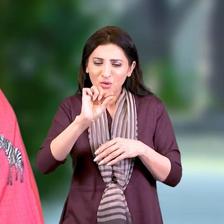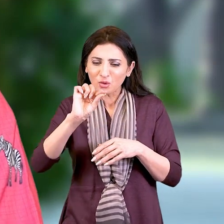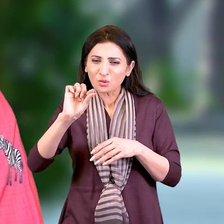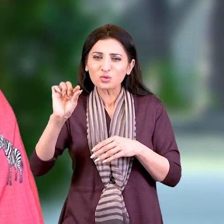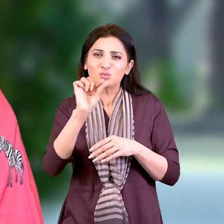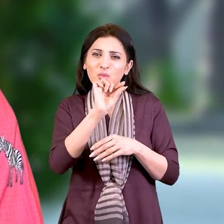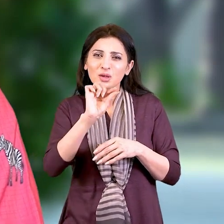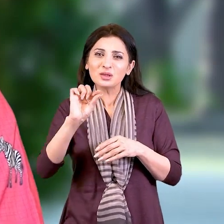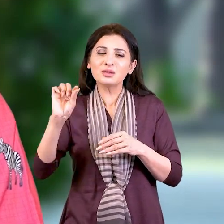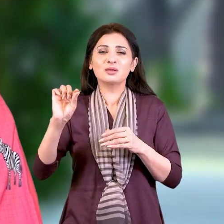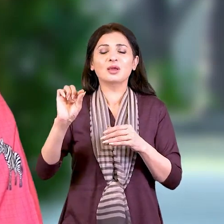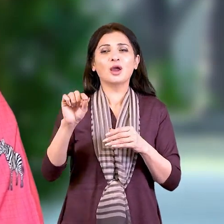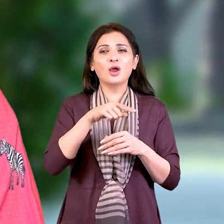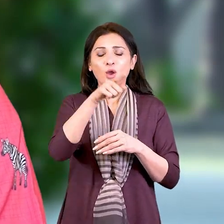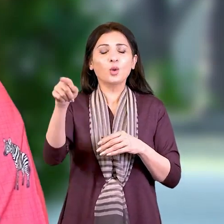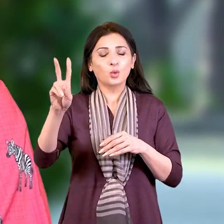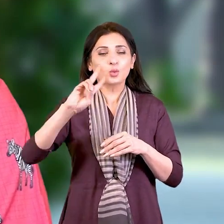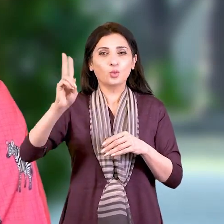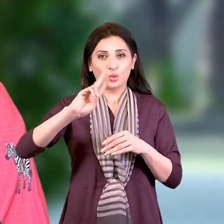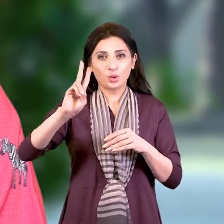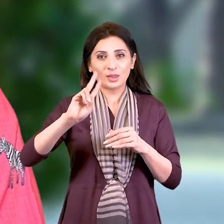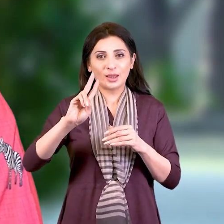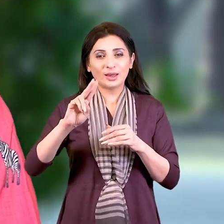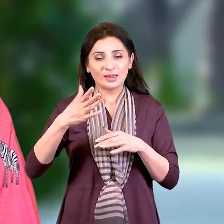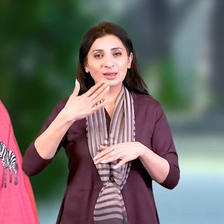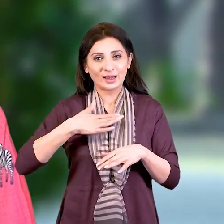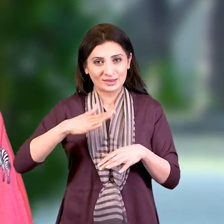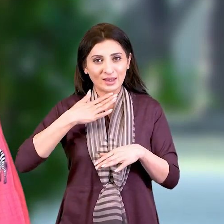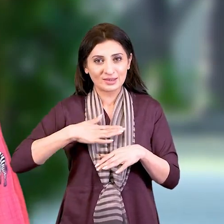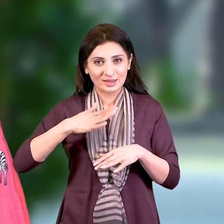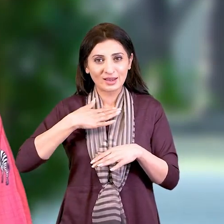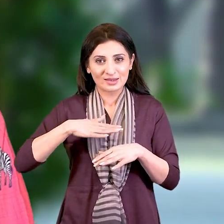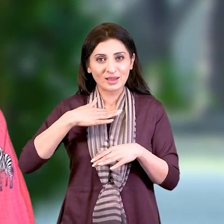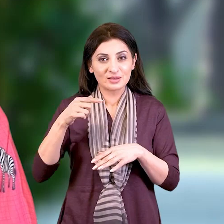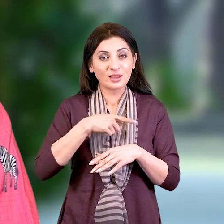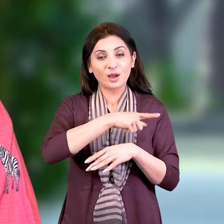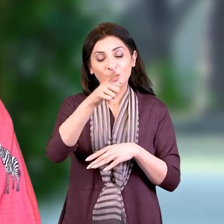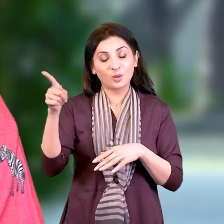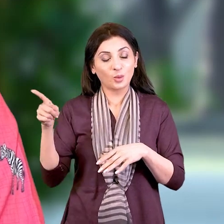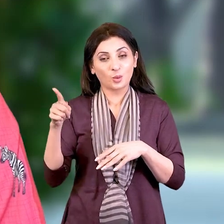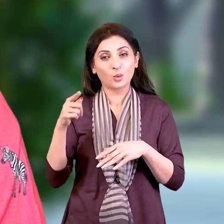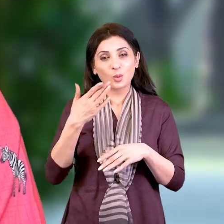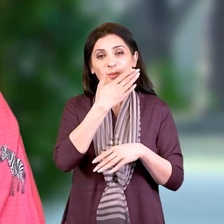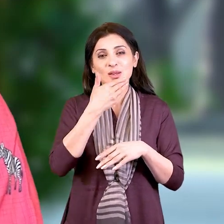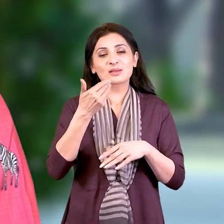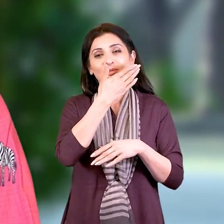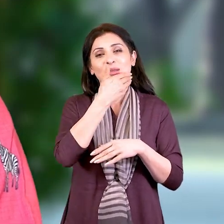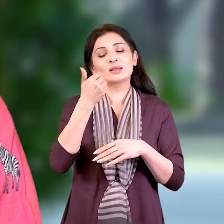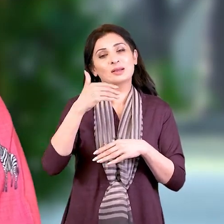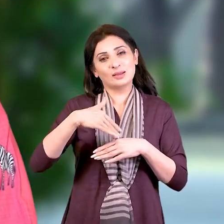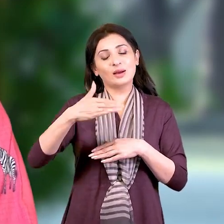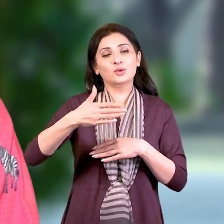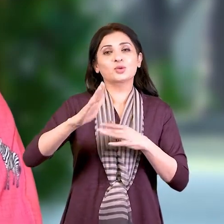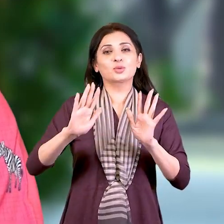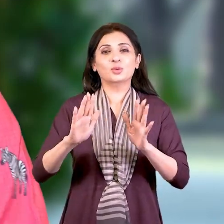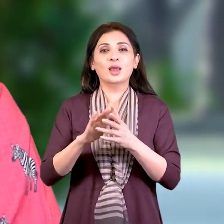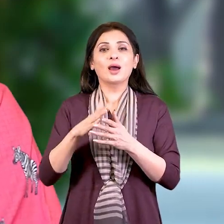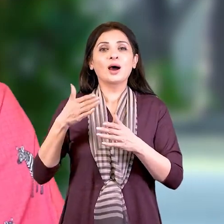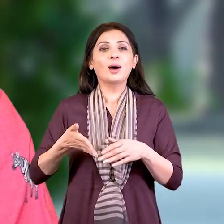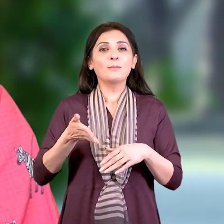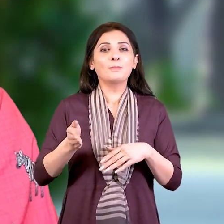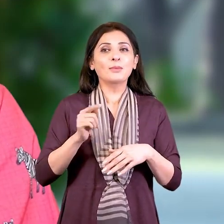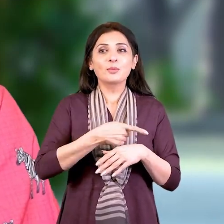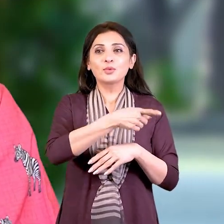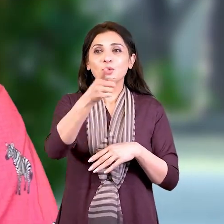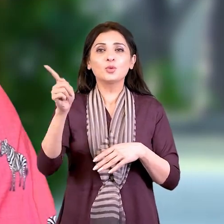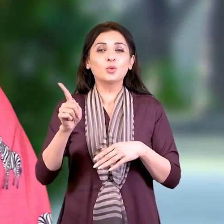जनरली पीपल हैव बिकम मोर एक्सेप्टिंग ऑफ दिस काइंड ऑफ पिज़्ज़ा एंड दे प्रेफर इट एज वेल. वी हैव नाउ पीपल हु डोंट हैव एनी अदर पिज़्ज़ा, बट